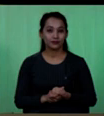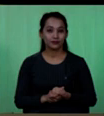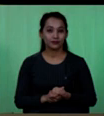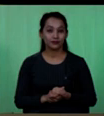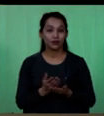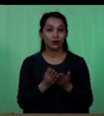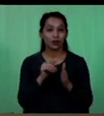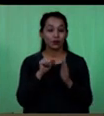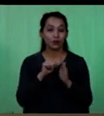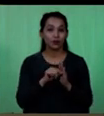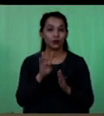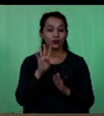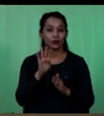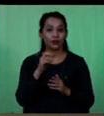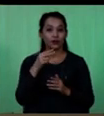Darslikdagi